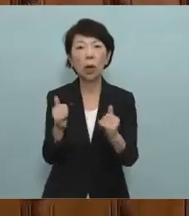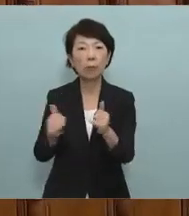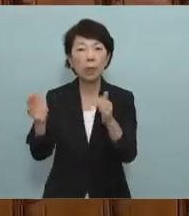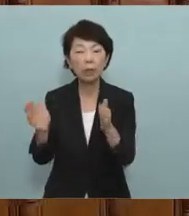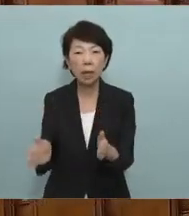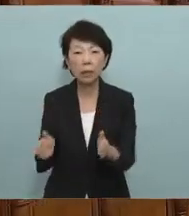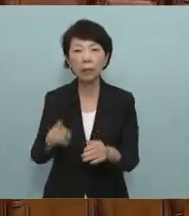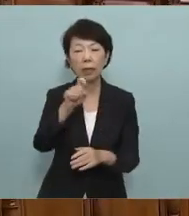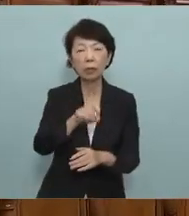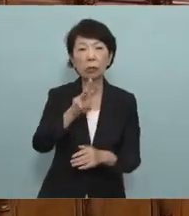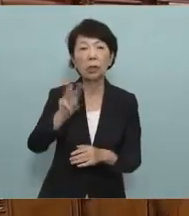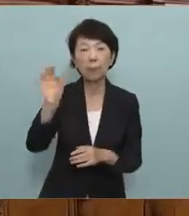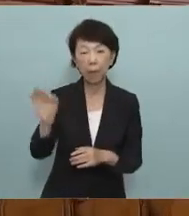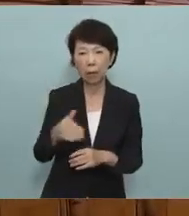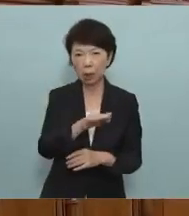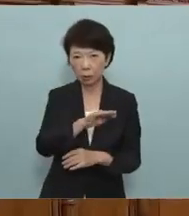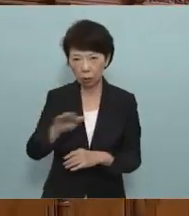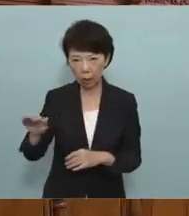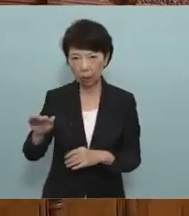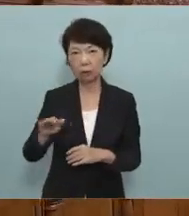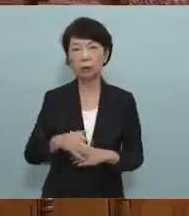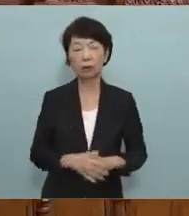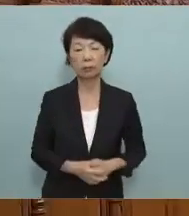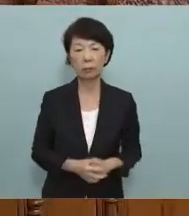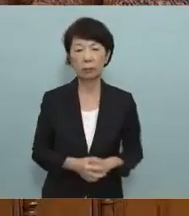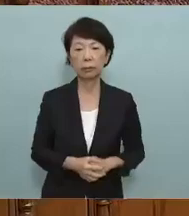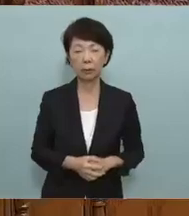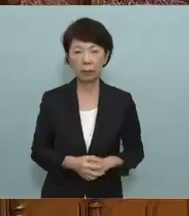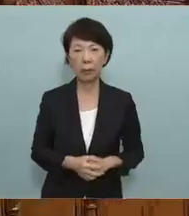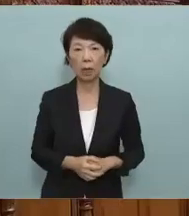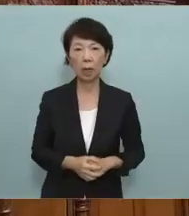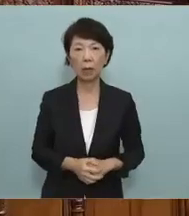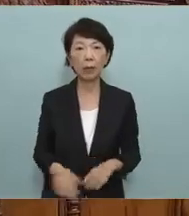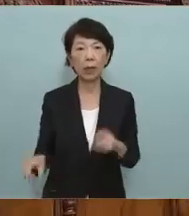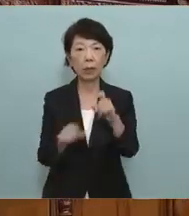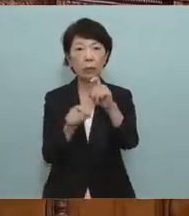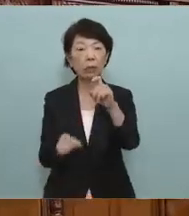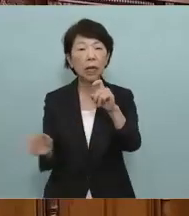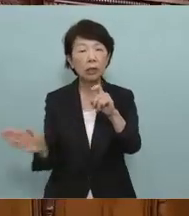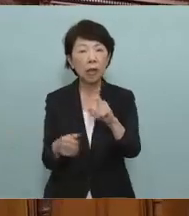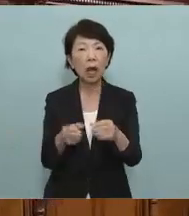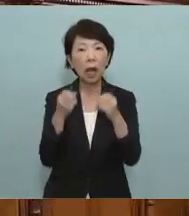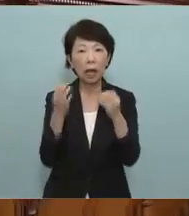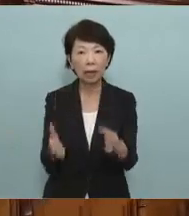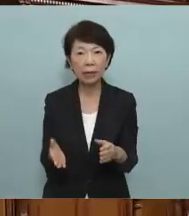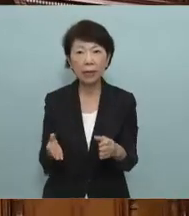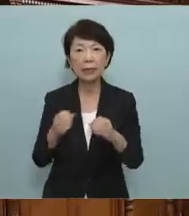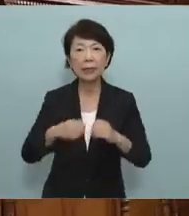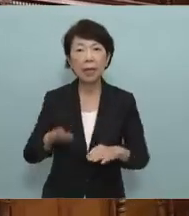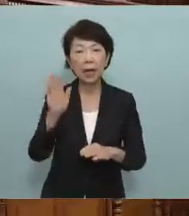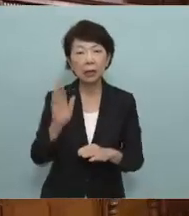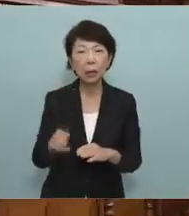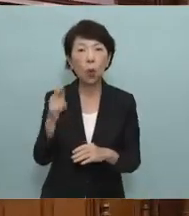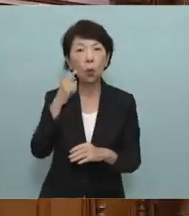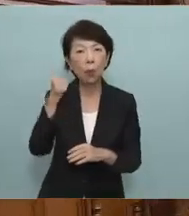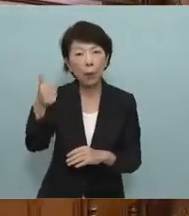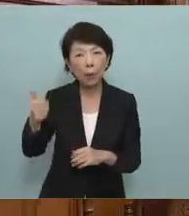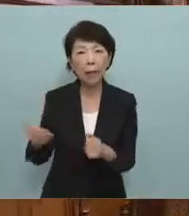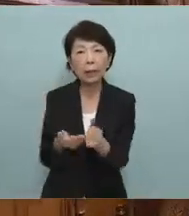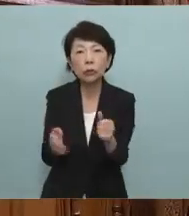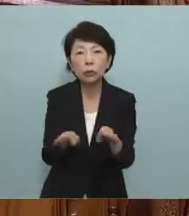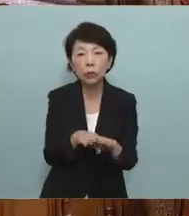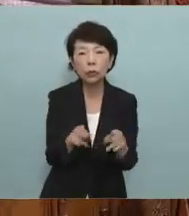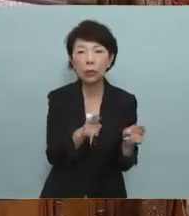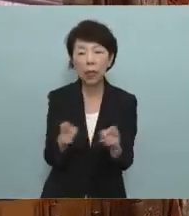では13% 台にとどまります。今月からは新たに産後パパ育休制度がスタートしています